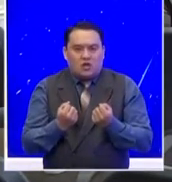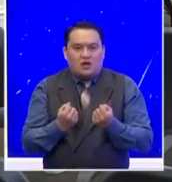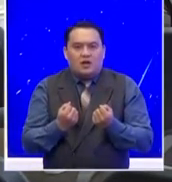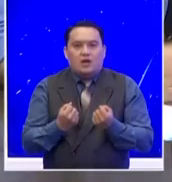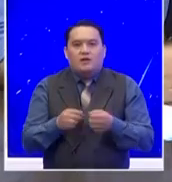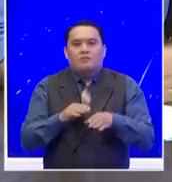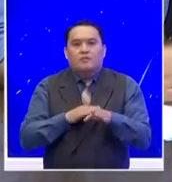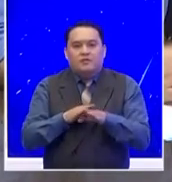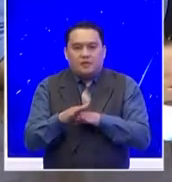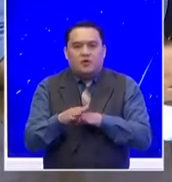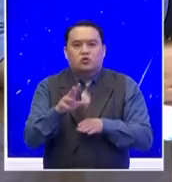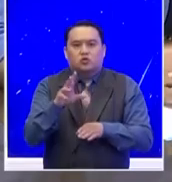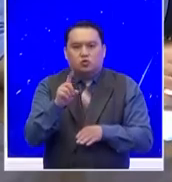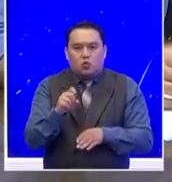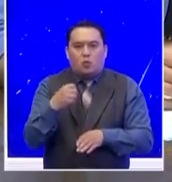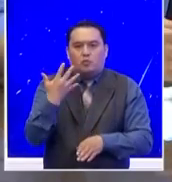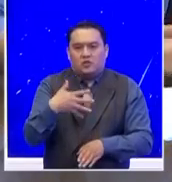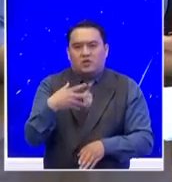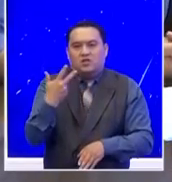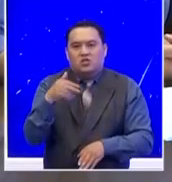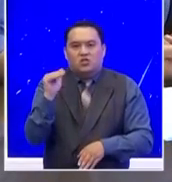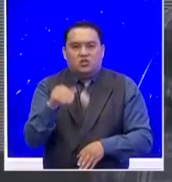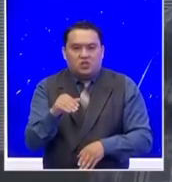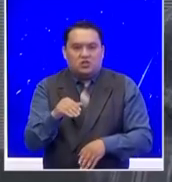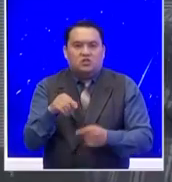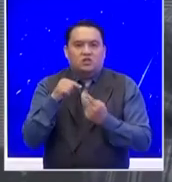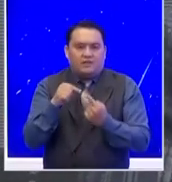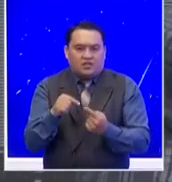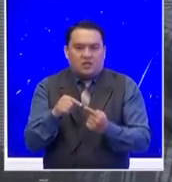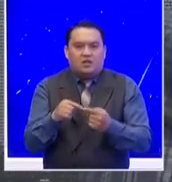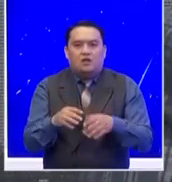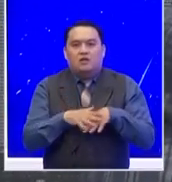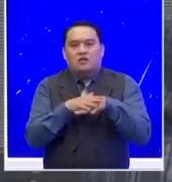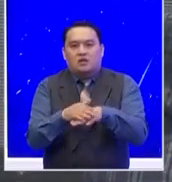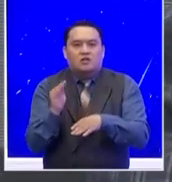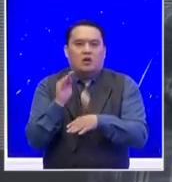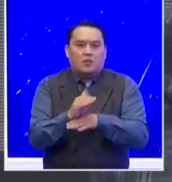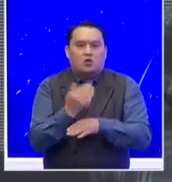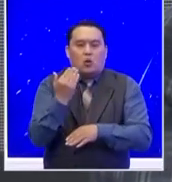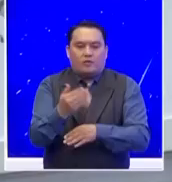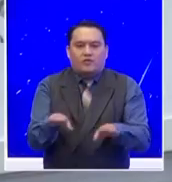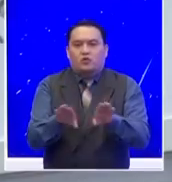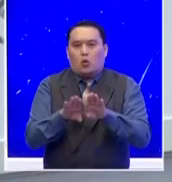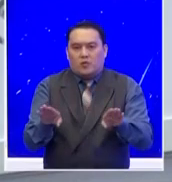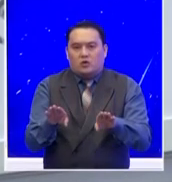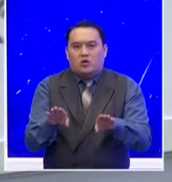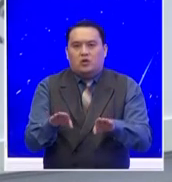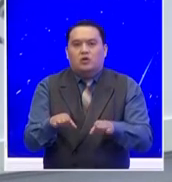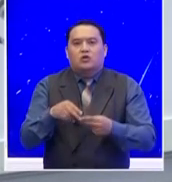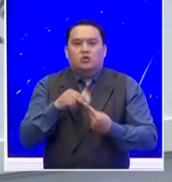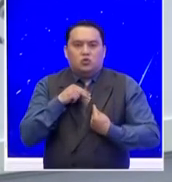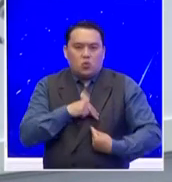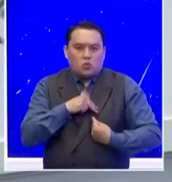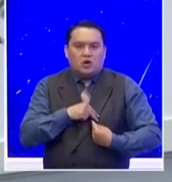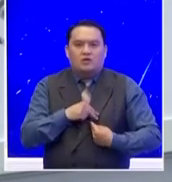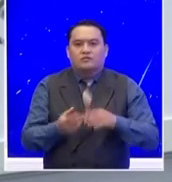Выплаты произведены. По 150 и 30 тысяч тенге соответственно начислили лицам, приравненным к ним. вдовам и труженикам тыла.